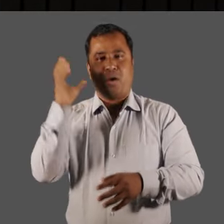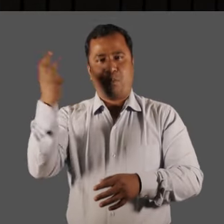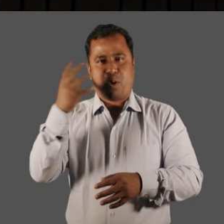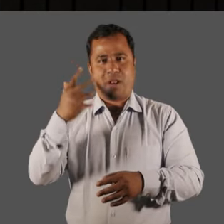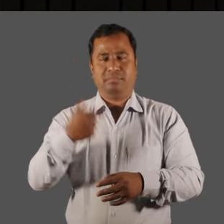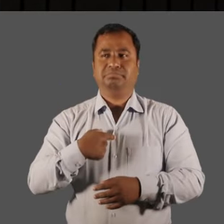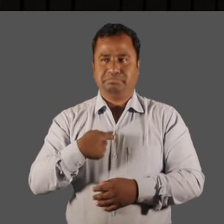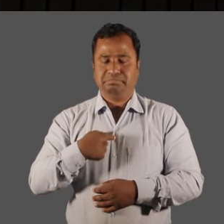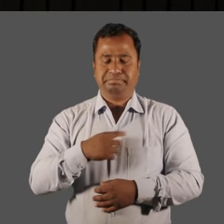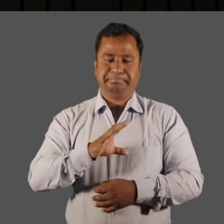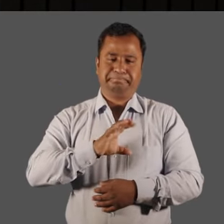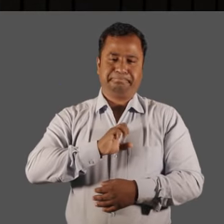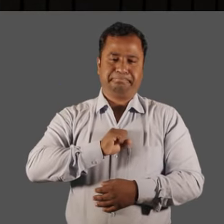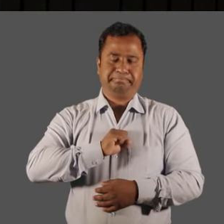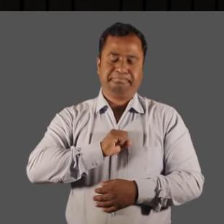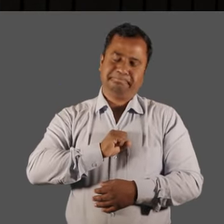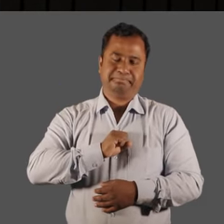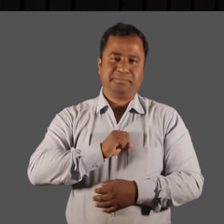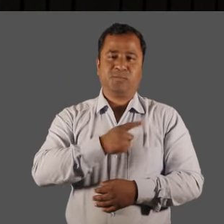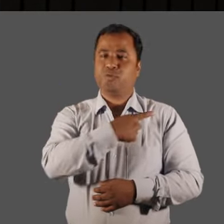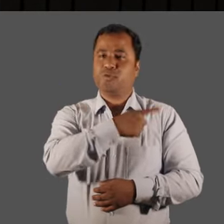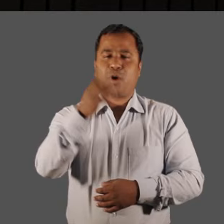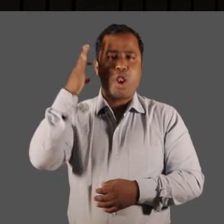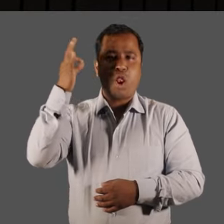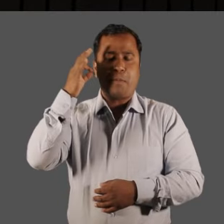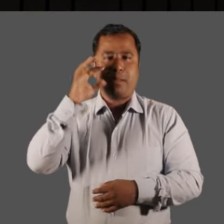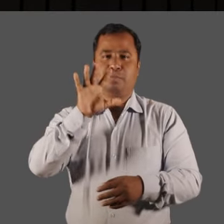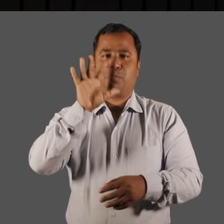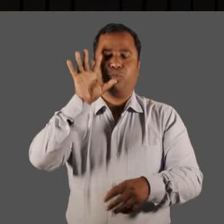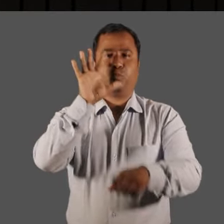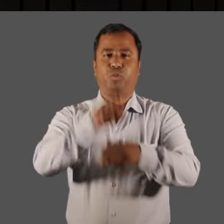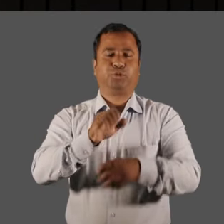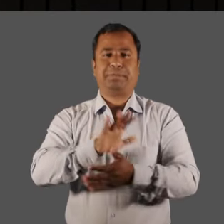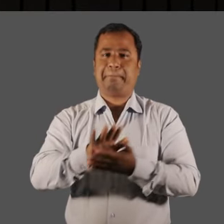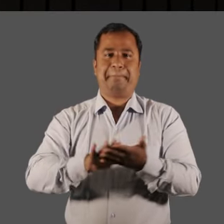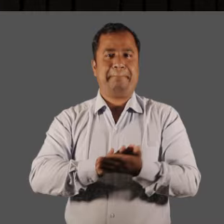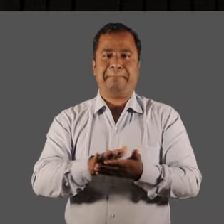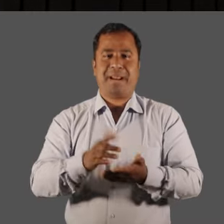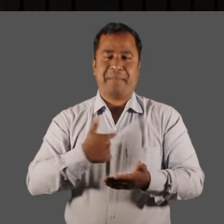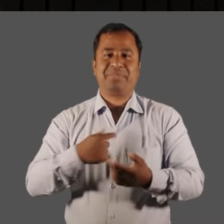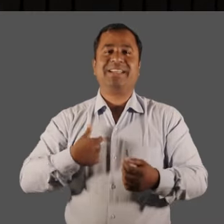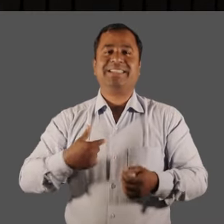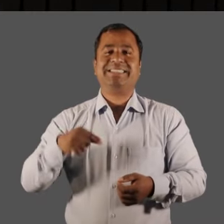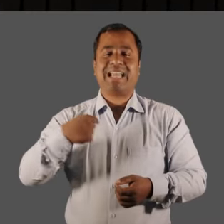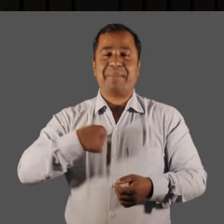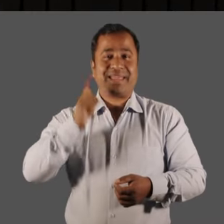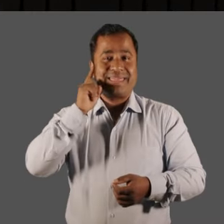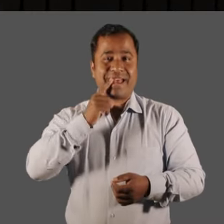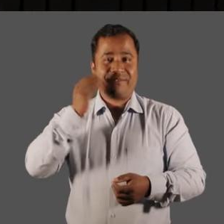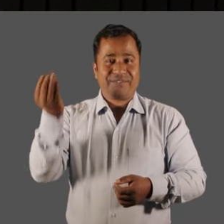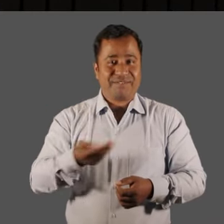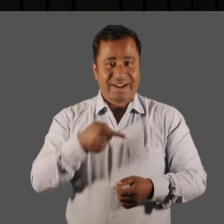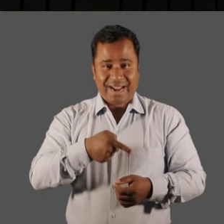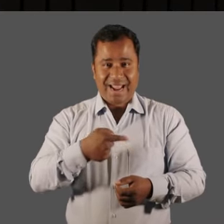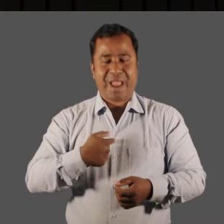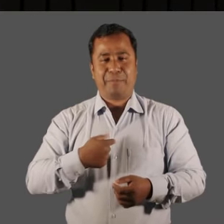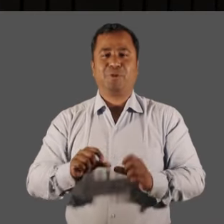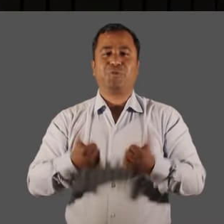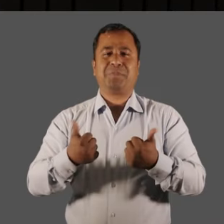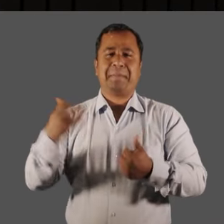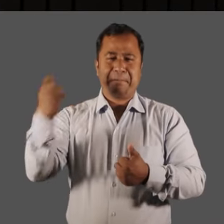আমিও সোজা বকার কাজও হয়ে গেছে, আশেপাশের কেউ বুঝতেও পারেনি। আচ্ছা, তো এটা আমাদের জন্য, কোডাদের জন্য কিন্তু একটা প্লাস পয়েন্ট, যে